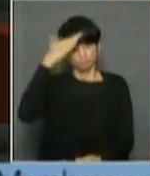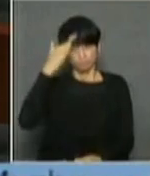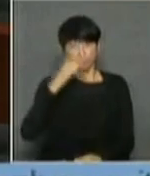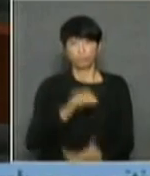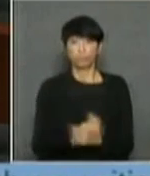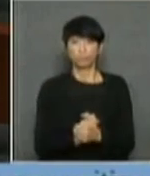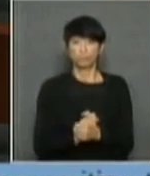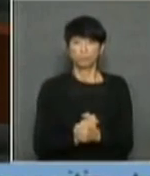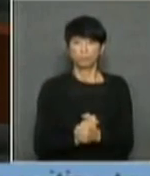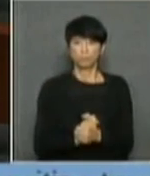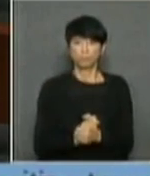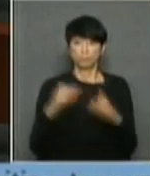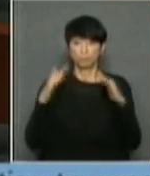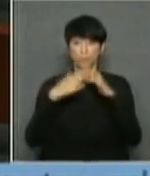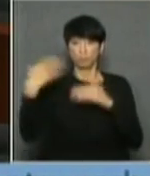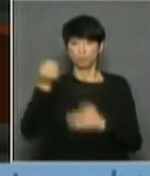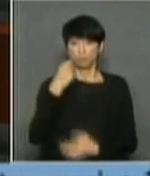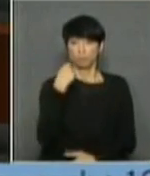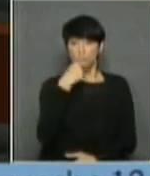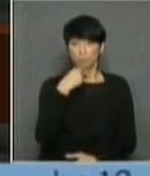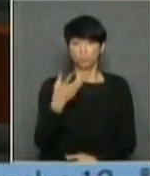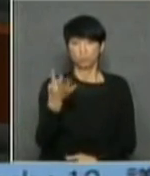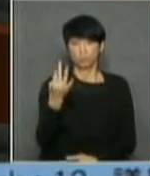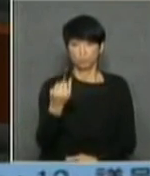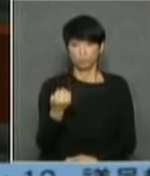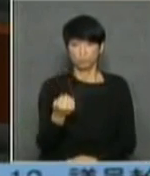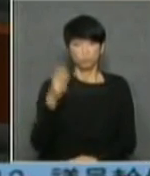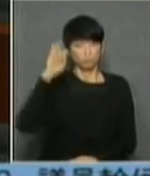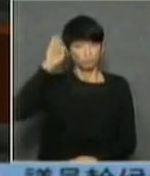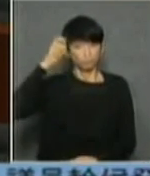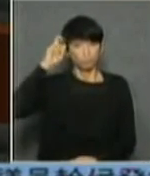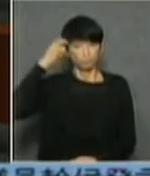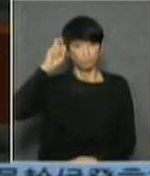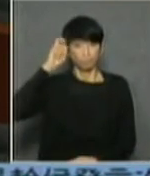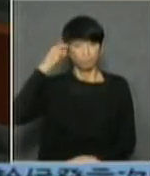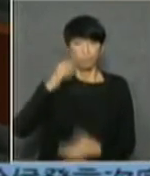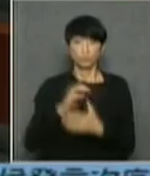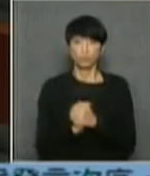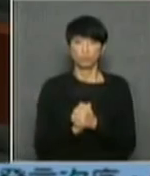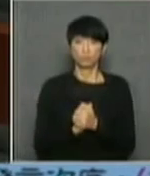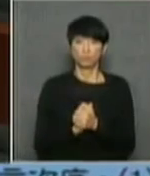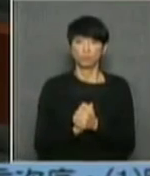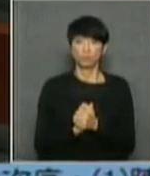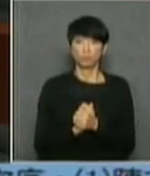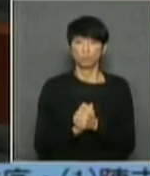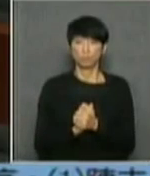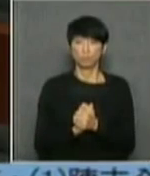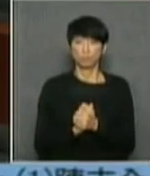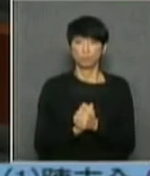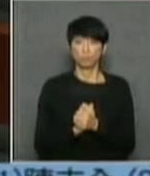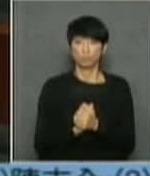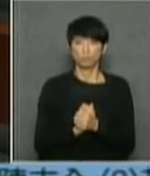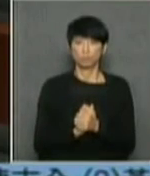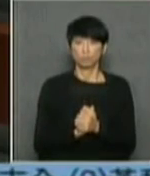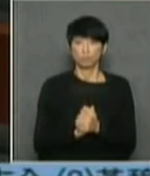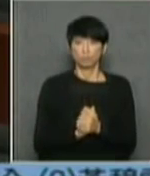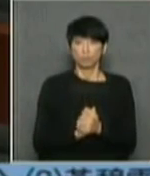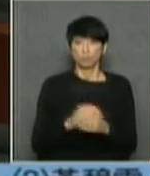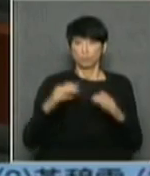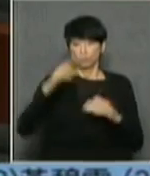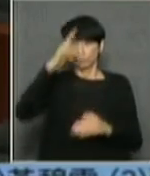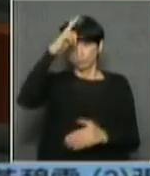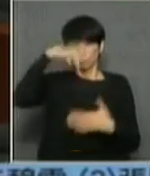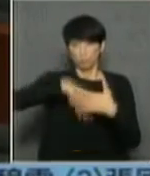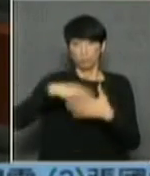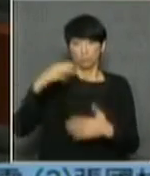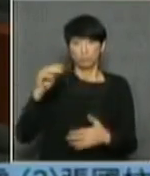局長亦都講到好多次要考慮啦，但係我哋亦都係阿司長亦都講咗要考慮，但係我哋希望呢